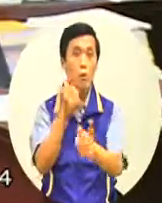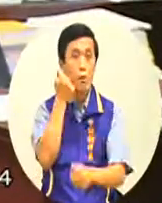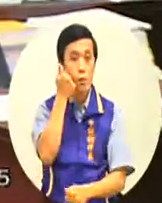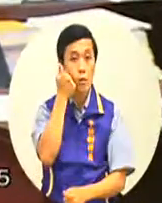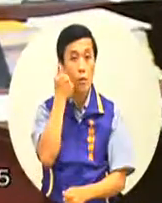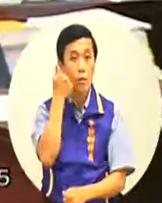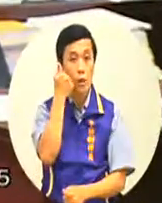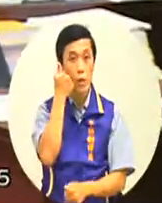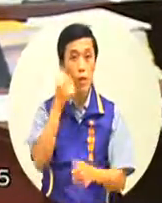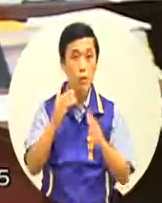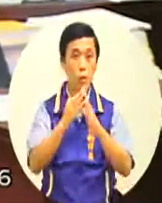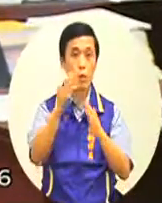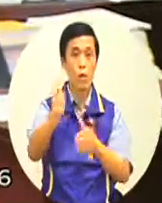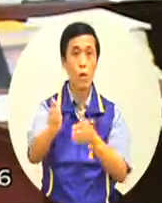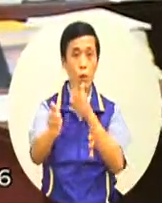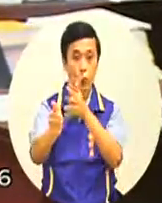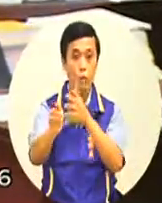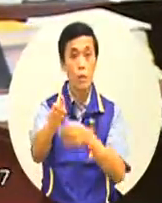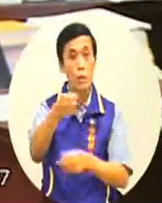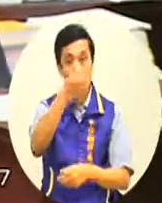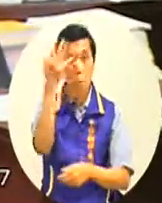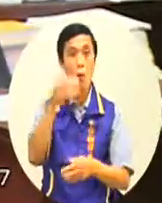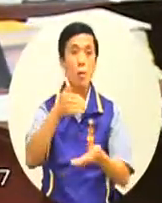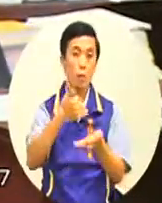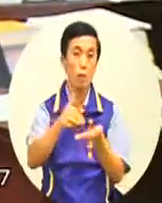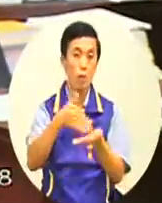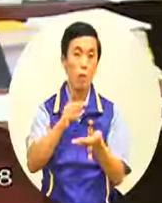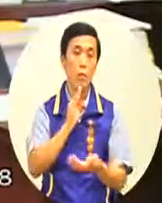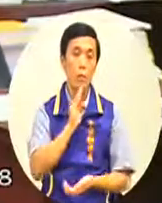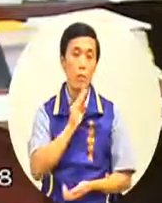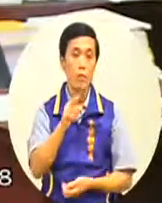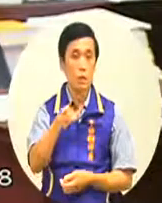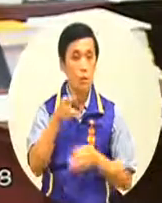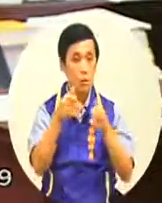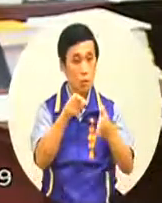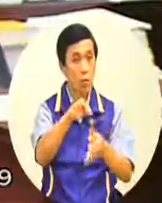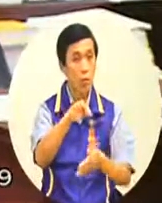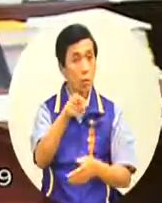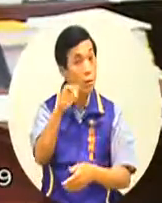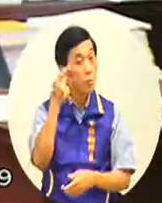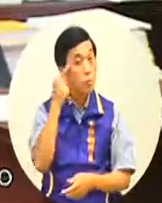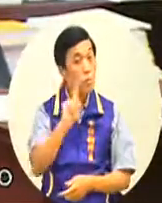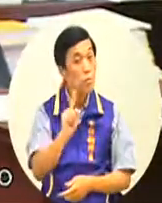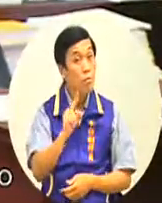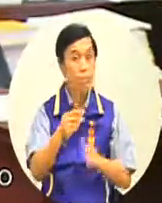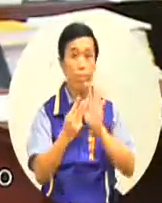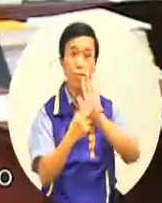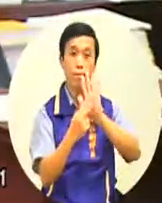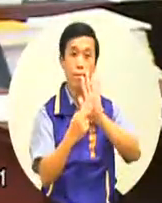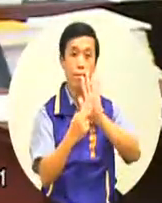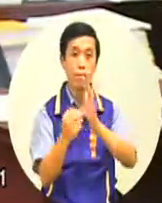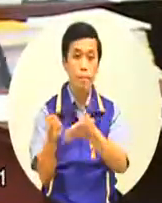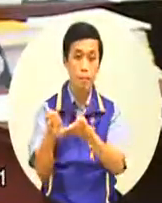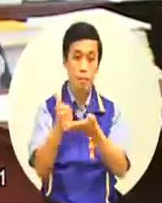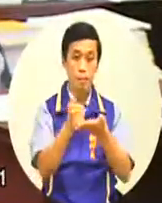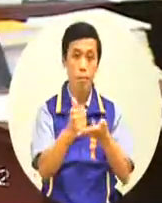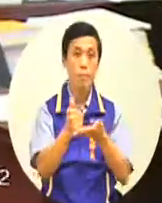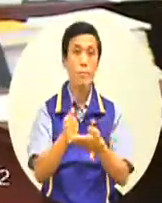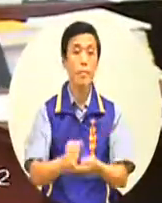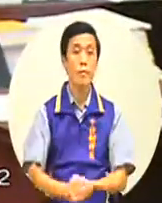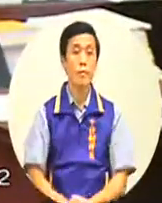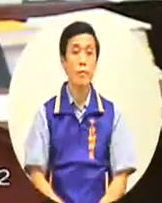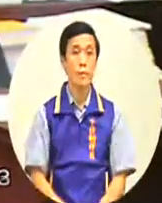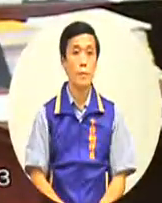树林局长，你也算是年轻人，对这保护力有什么看法，跟更改你是不是跟大家说明一下。 好，请树林局